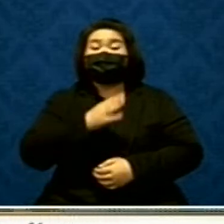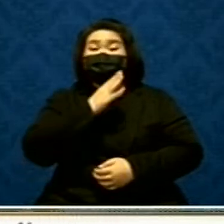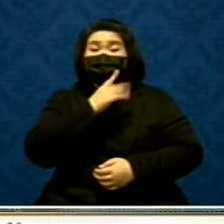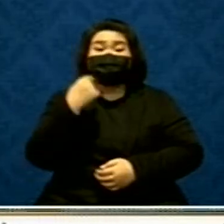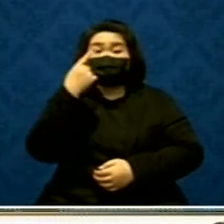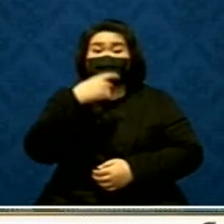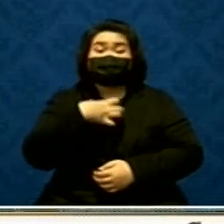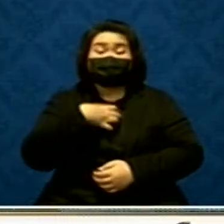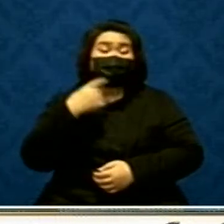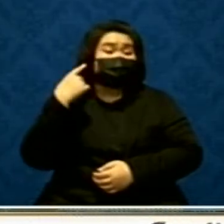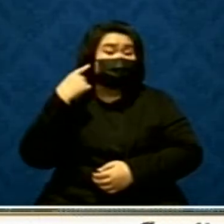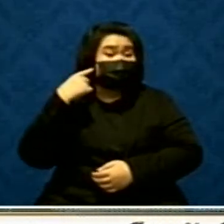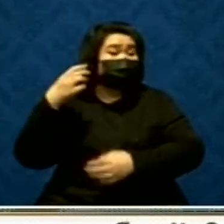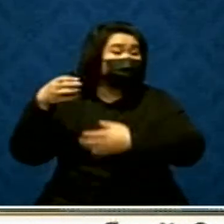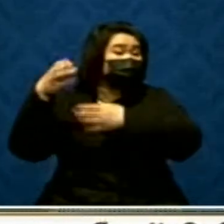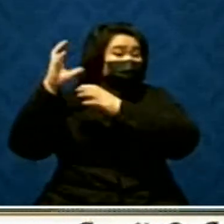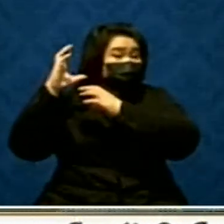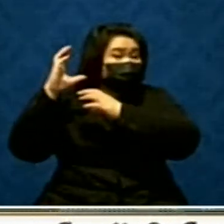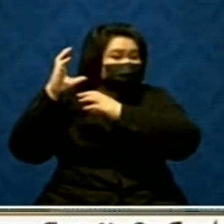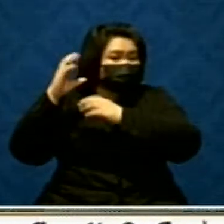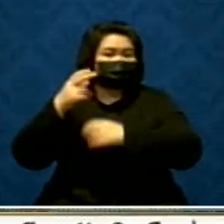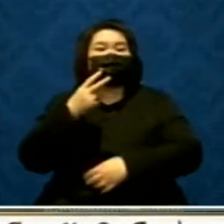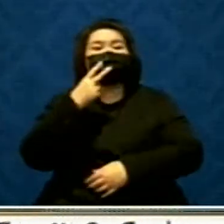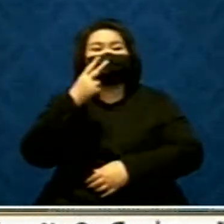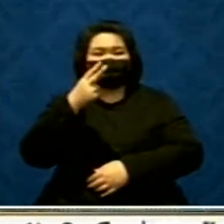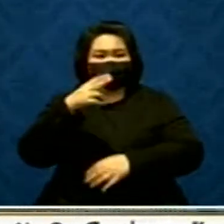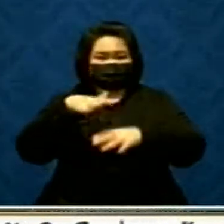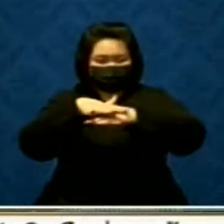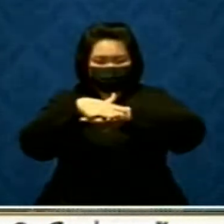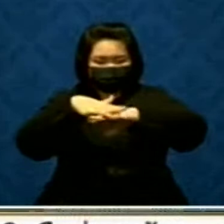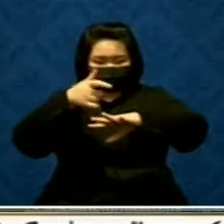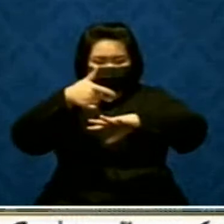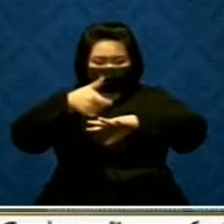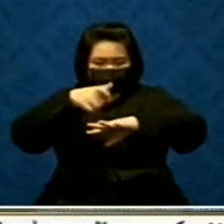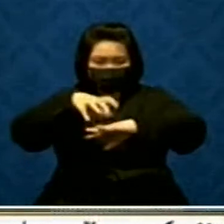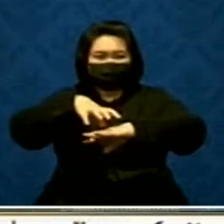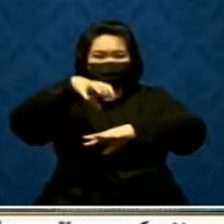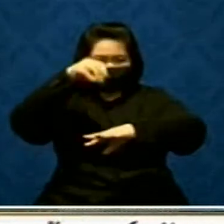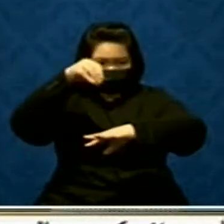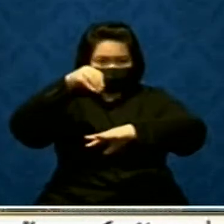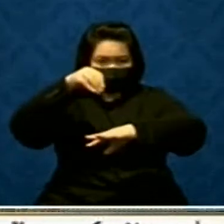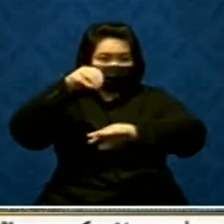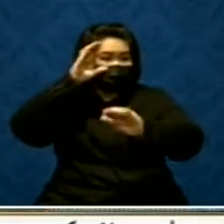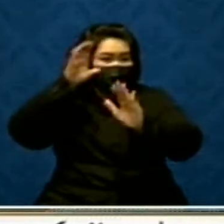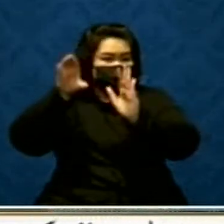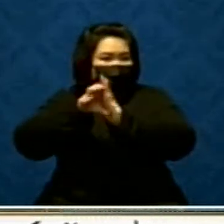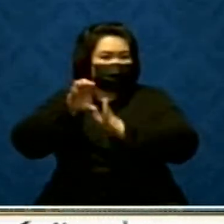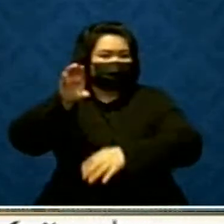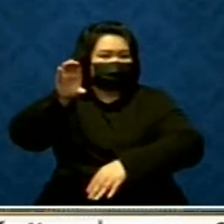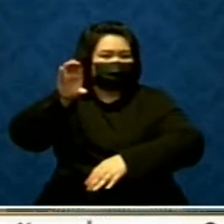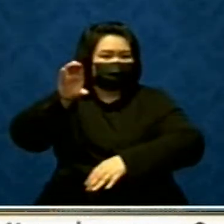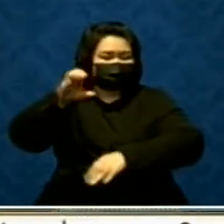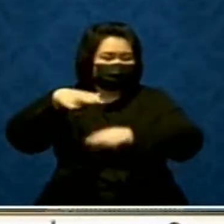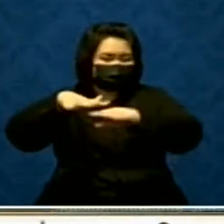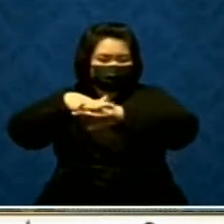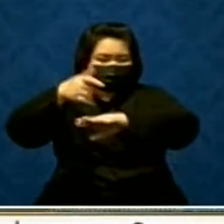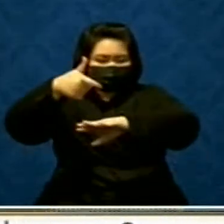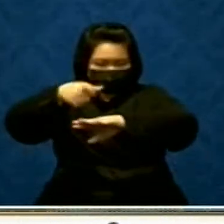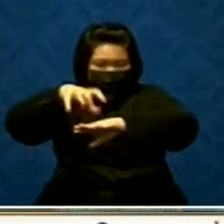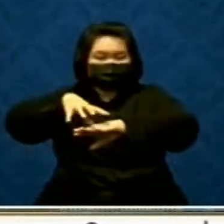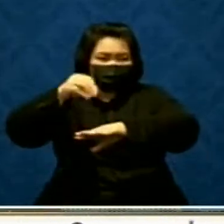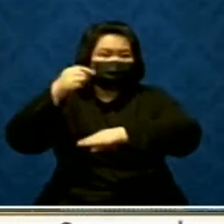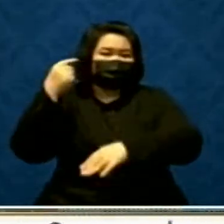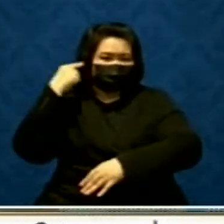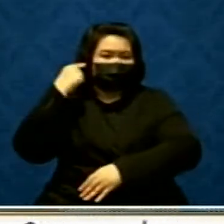ากจะฟังซ้ำนะครับก็กรุณาไปสแกน QR code นะครับข้างรูปภาพได้นะครับซึ่งเรื่องนี้เนี่ย